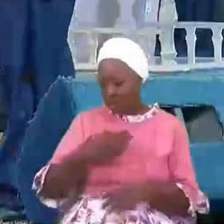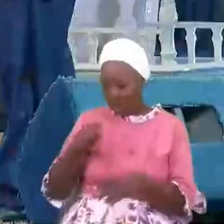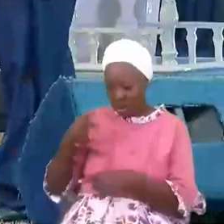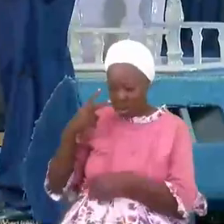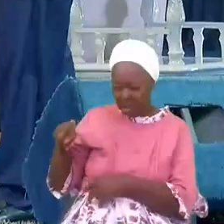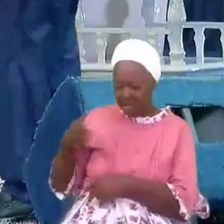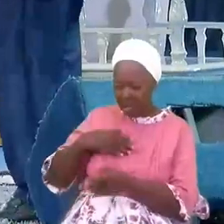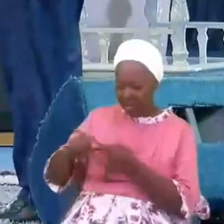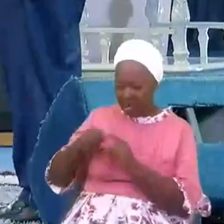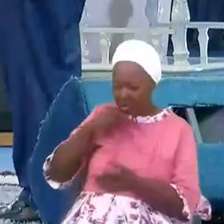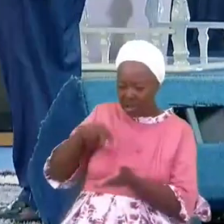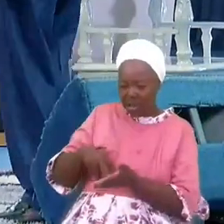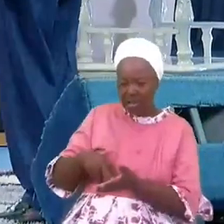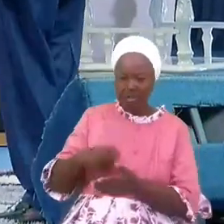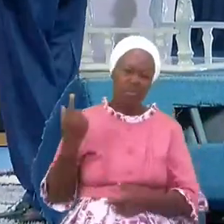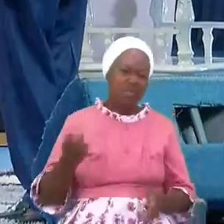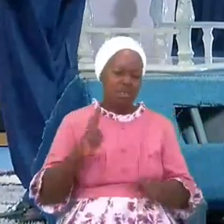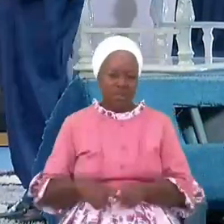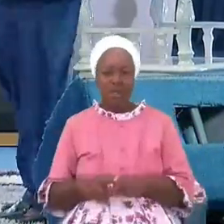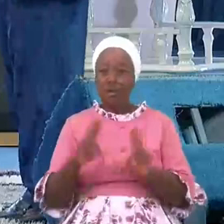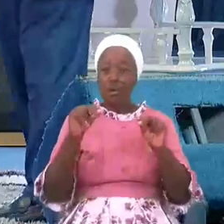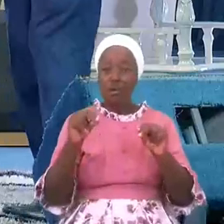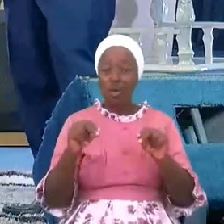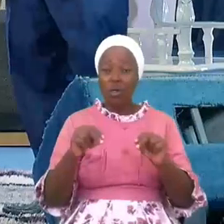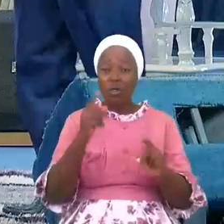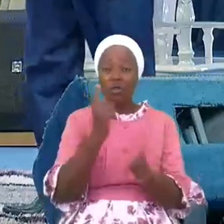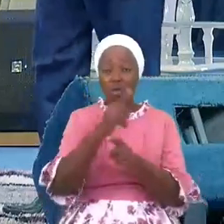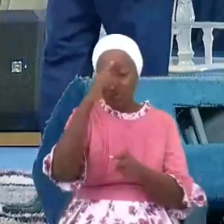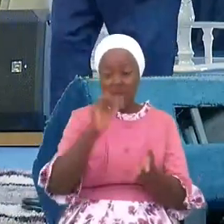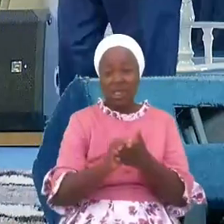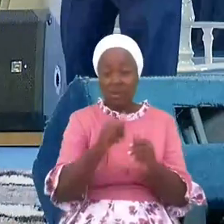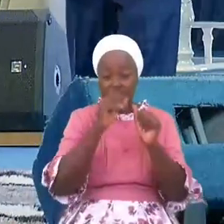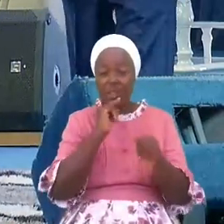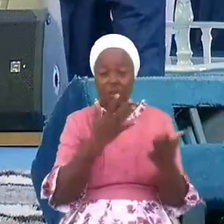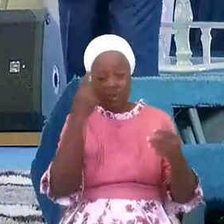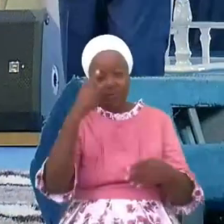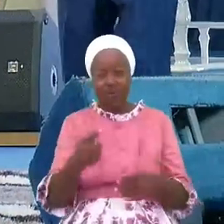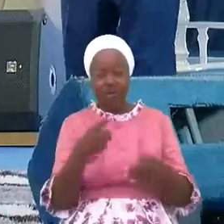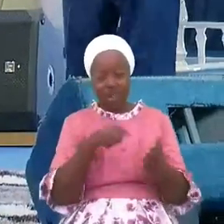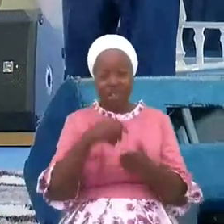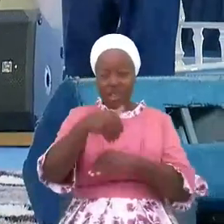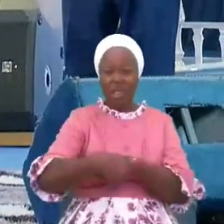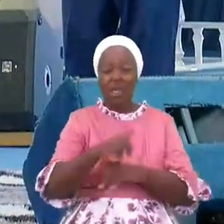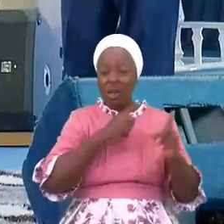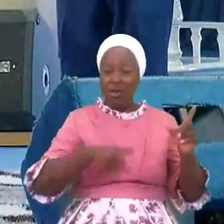La bénédiction t'attend. Seigneur, je viens. Le salut t'attend. Seigneur, je viens. La vie éternelle t'attend. Seigneur,